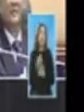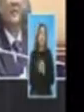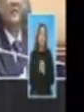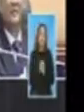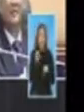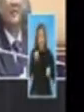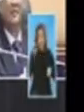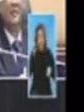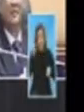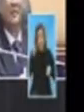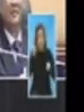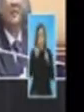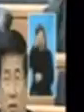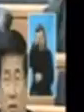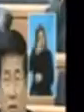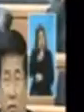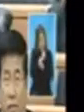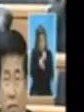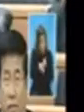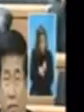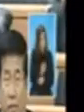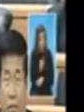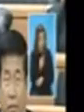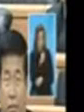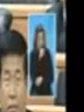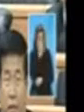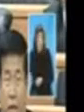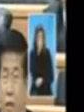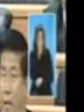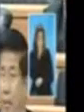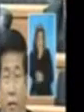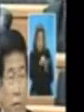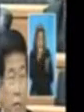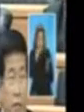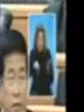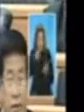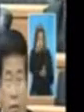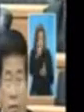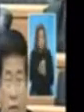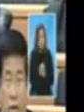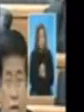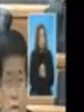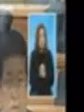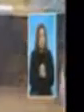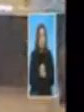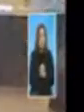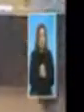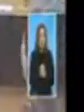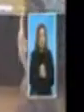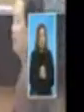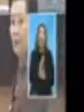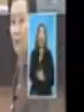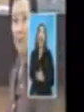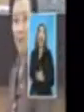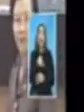เหาะเหาะคือเหาะเหมือนเครื่องบิน ท่านเสียดสีขอได้โปรดได้ถอนนะครับท่านประธานครับ ผมเรียนอย่างนี้นะครับถ้าค